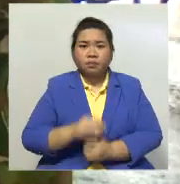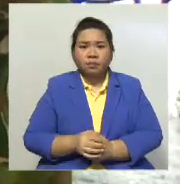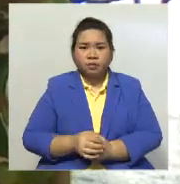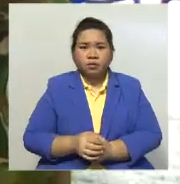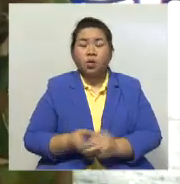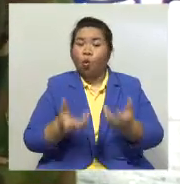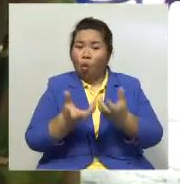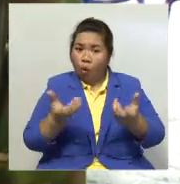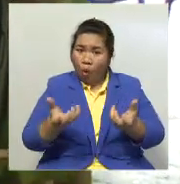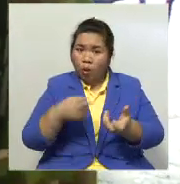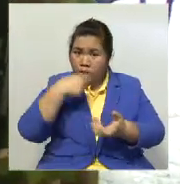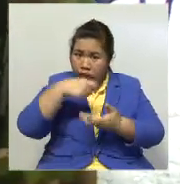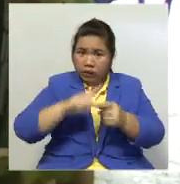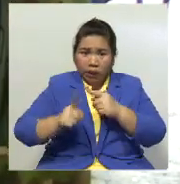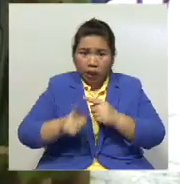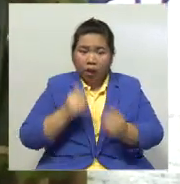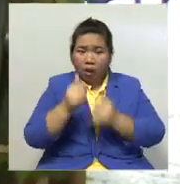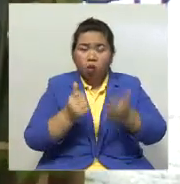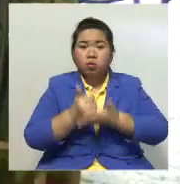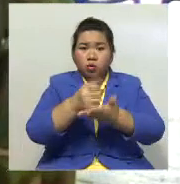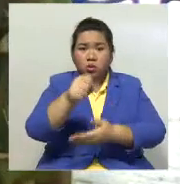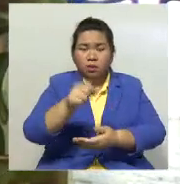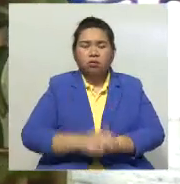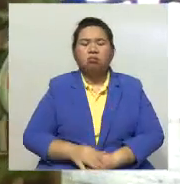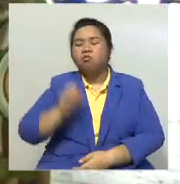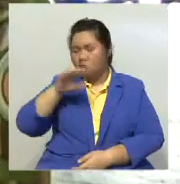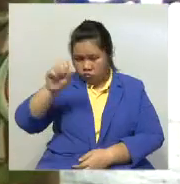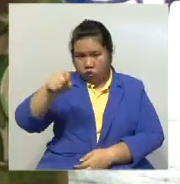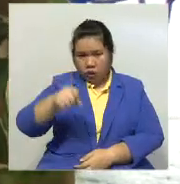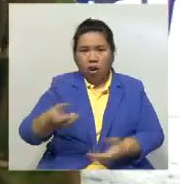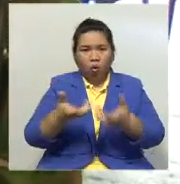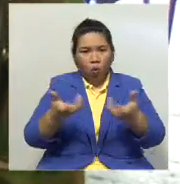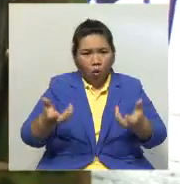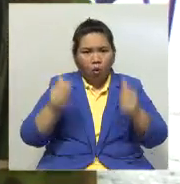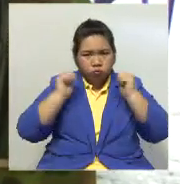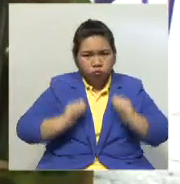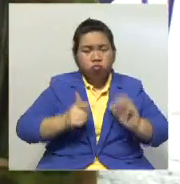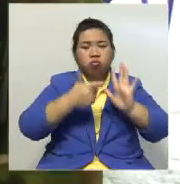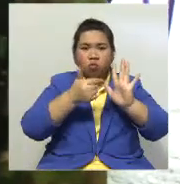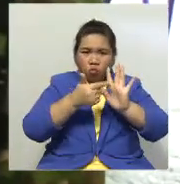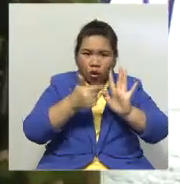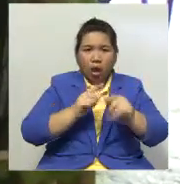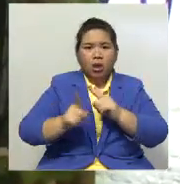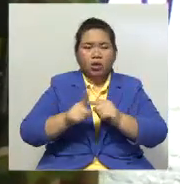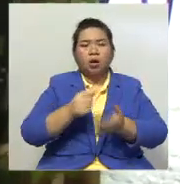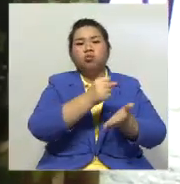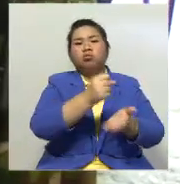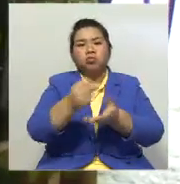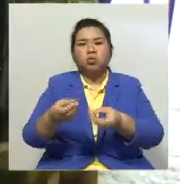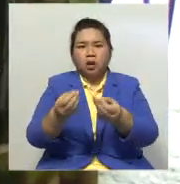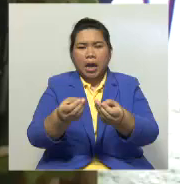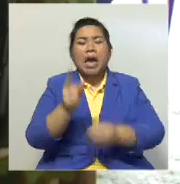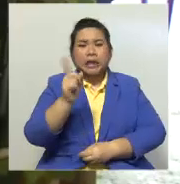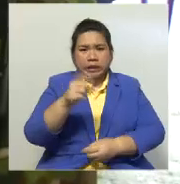นำพวกอาหารเข้าไปให้ชาวบ้าน ใช่ครับวันนี้ก็จะทำอาหารแล้วก็เวชภัณฑ์เข้าไปช่วยชาวบ้านนะครับซึ่งข้าง